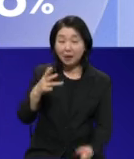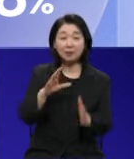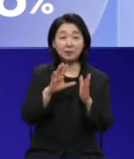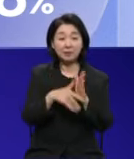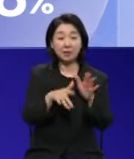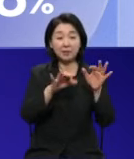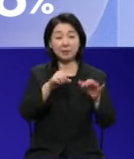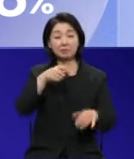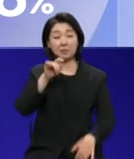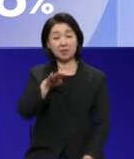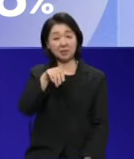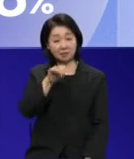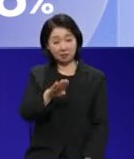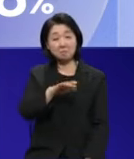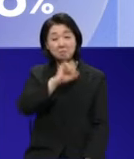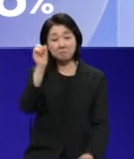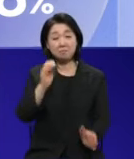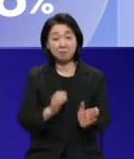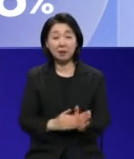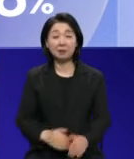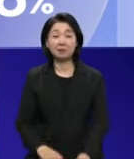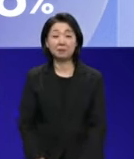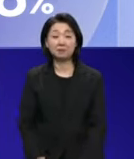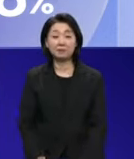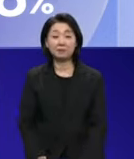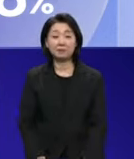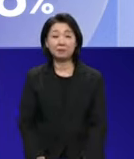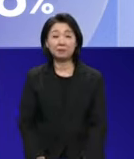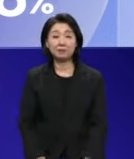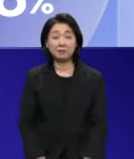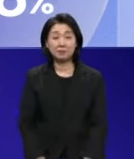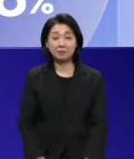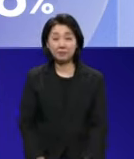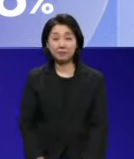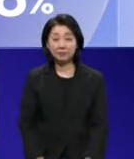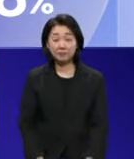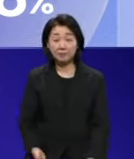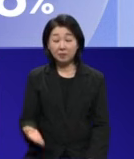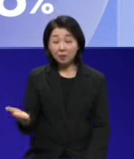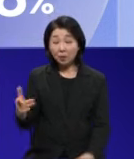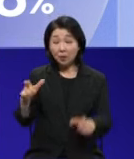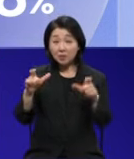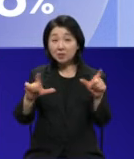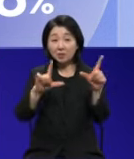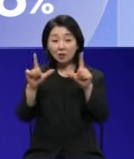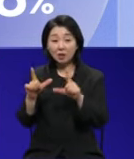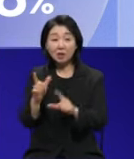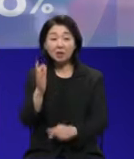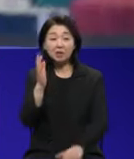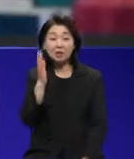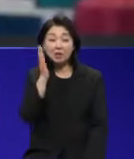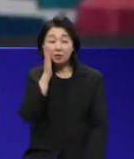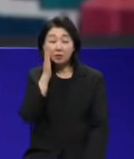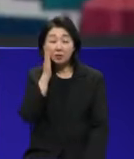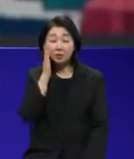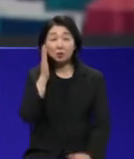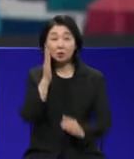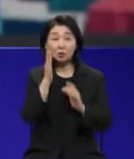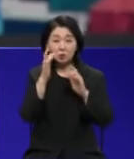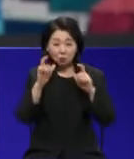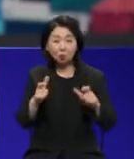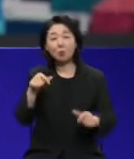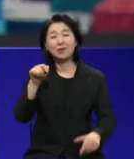후보가 당선됐습니다 당 개표가 완료됐습니다 교수님 지역구가 선 거 어디죠 제가 사는 것은 도봉 갑입니다 아 그래서 얘기를 많이